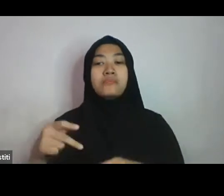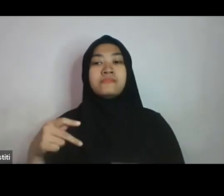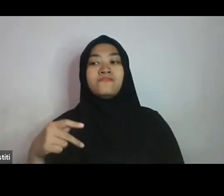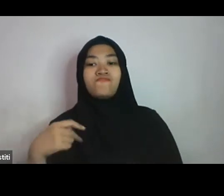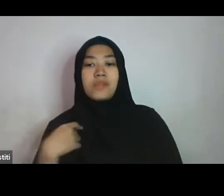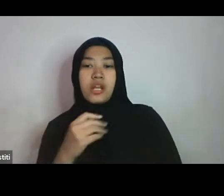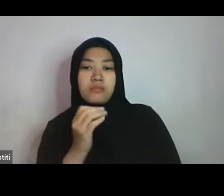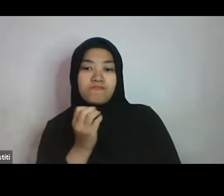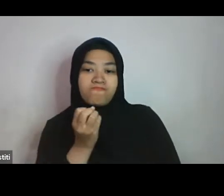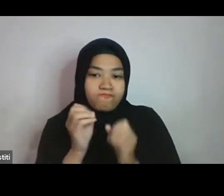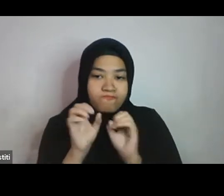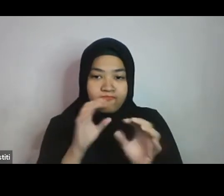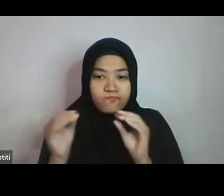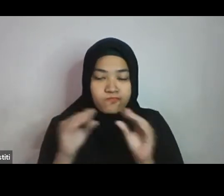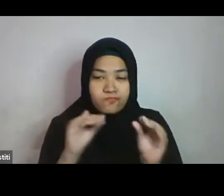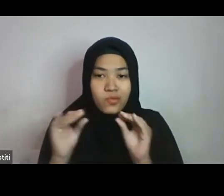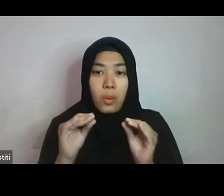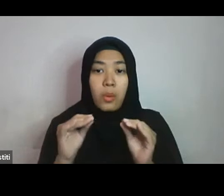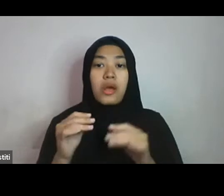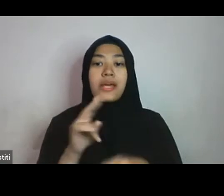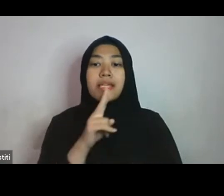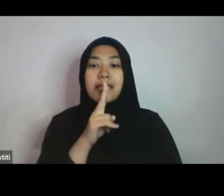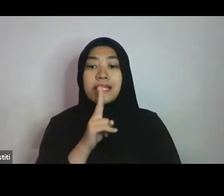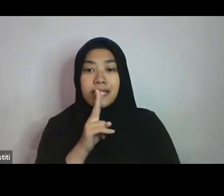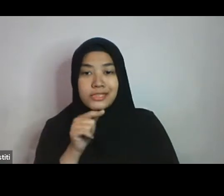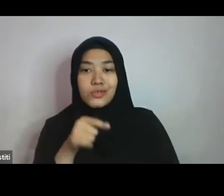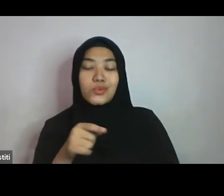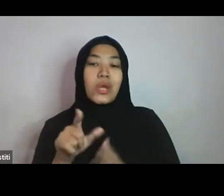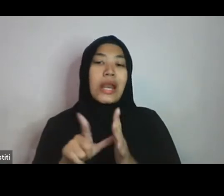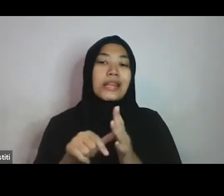Inggris. Nanti akan